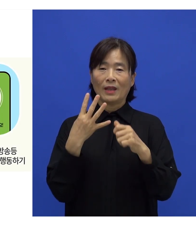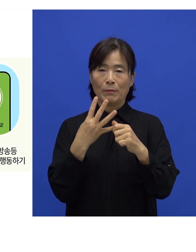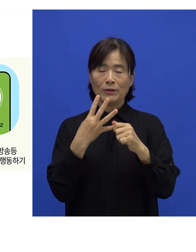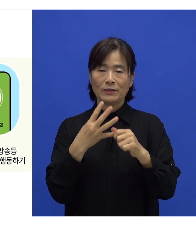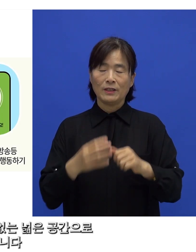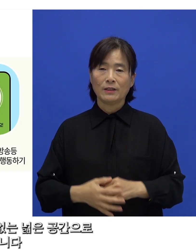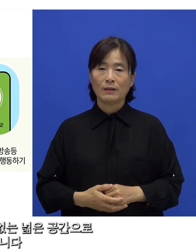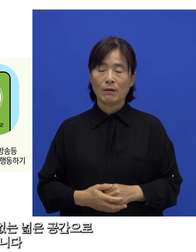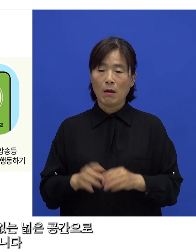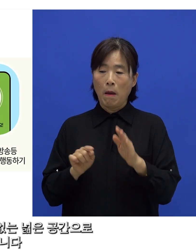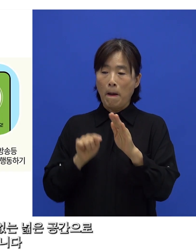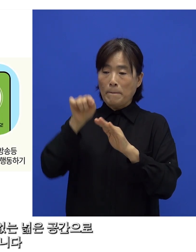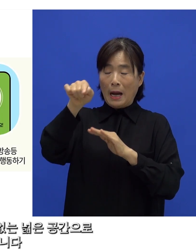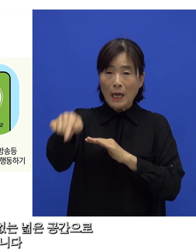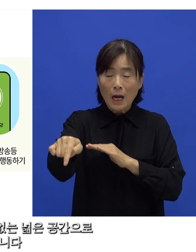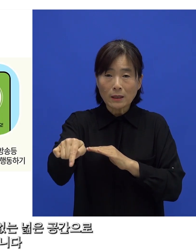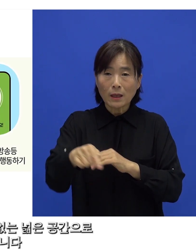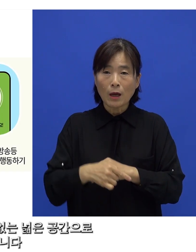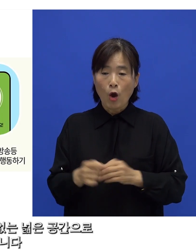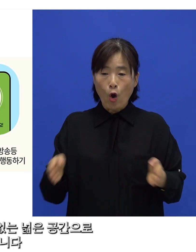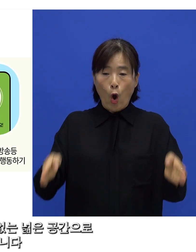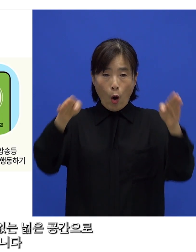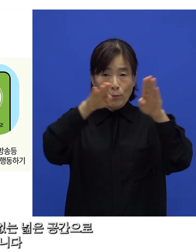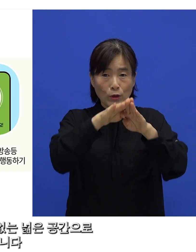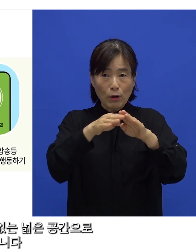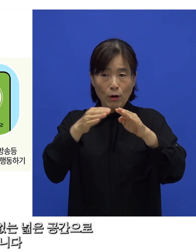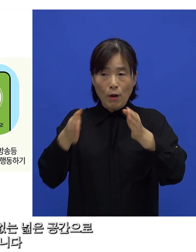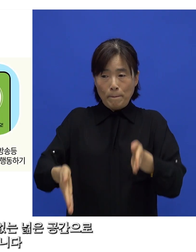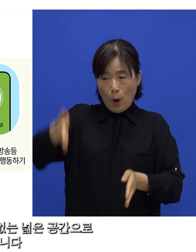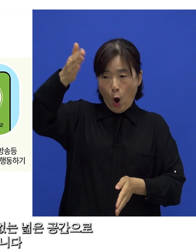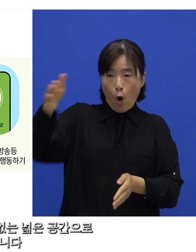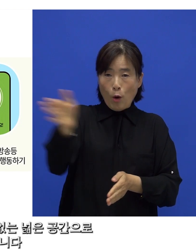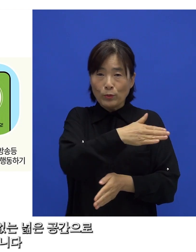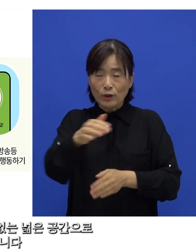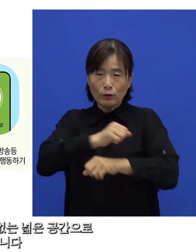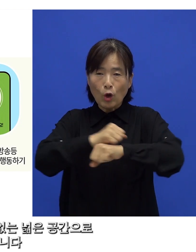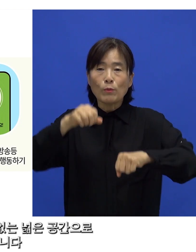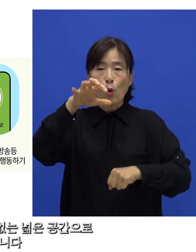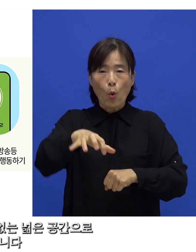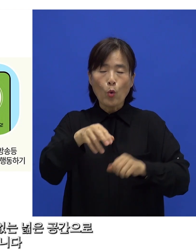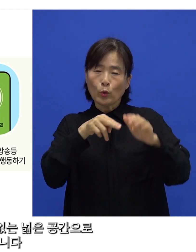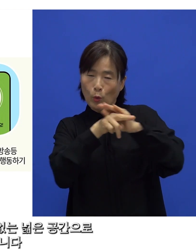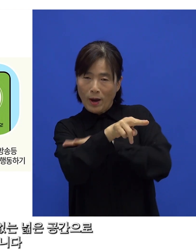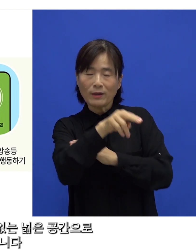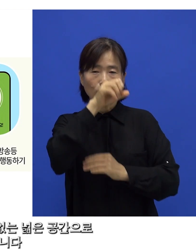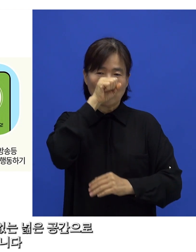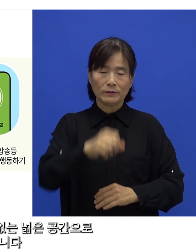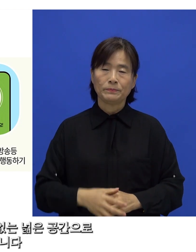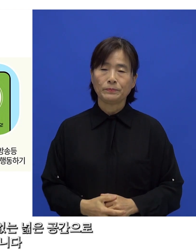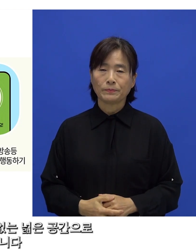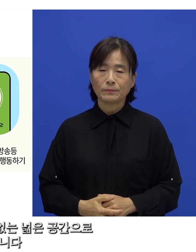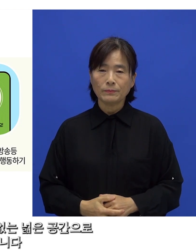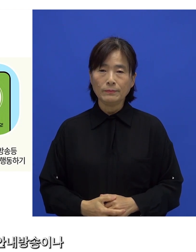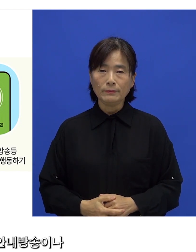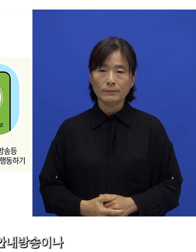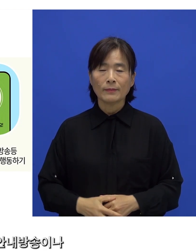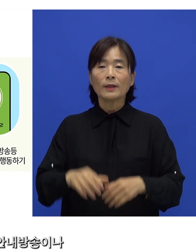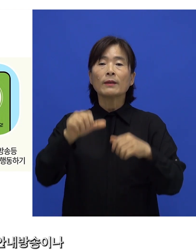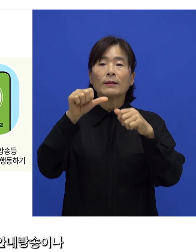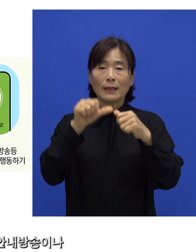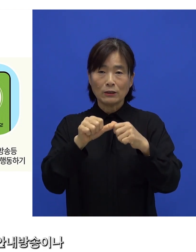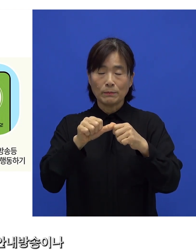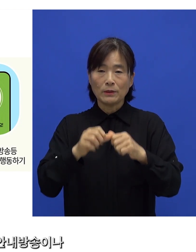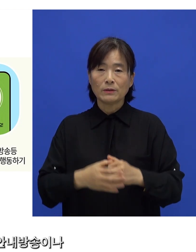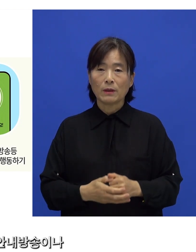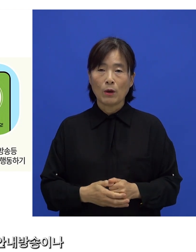번째, 밖으로 갈 때는 건물이나 벽이 없는 넓은 공간으로 대피하는 게 좋습니다. 다섯